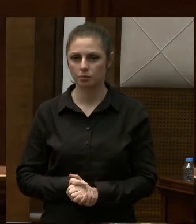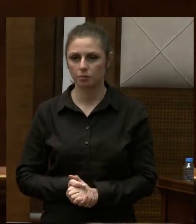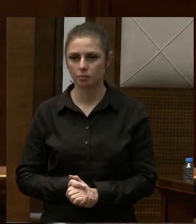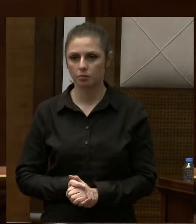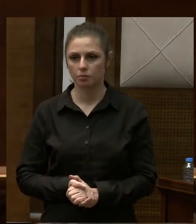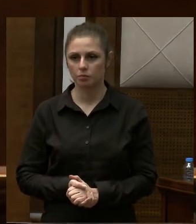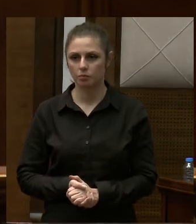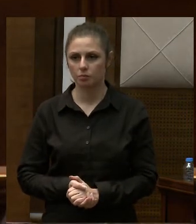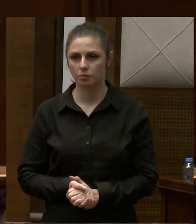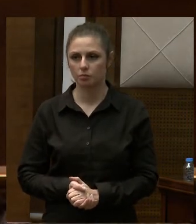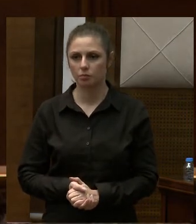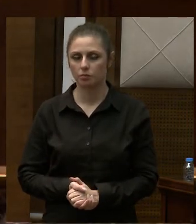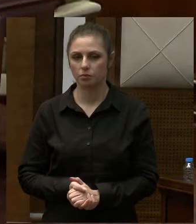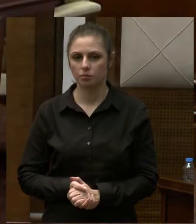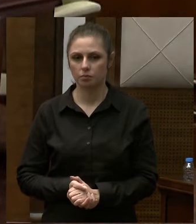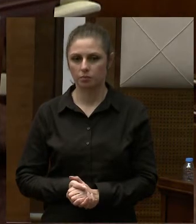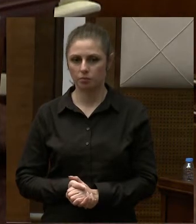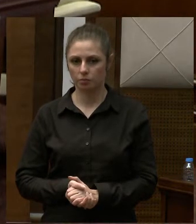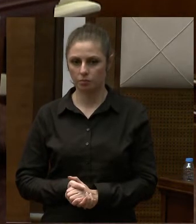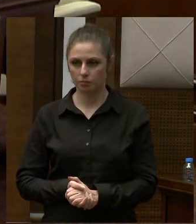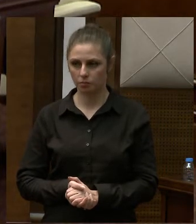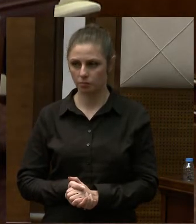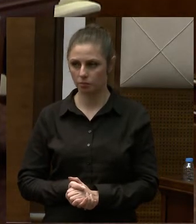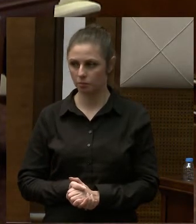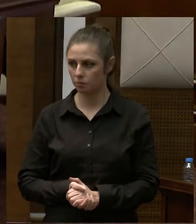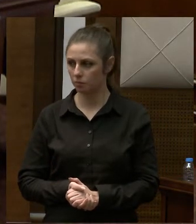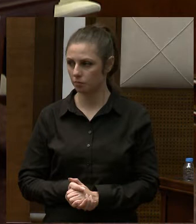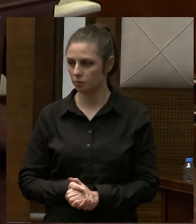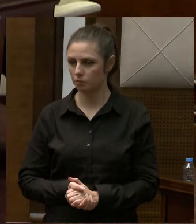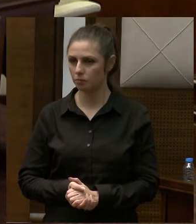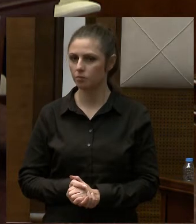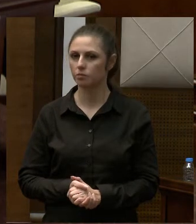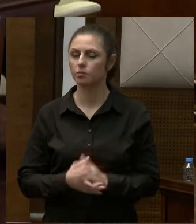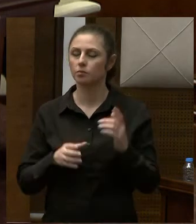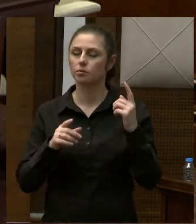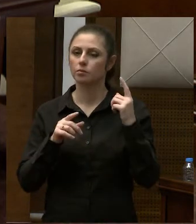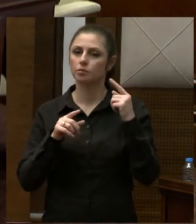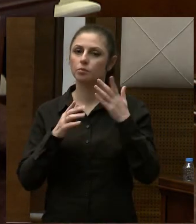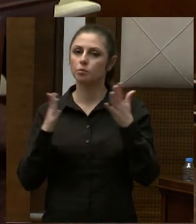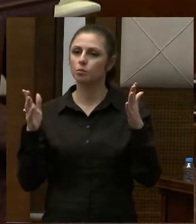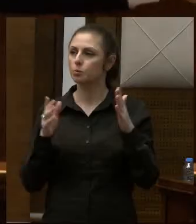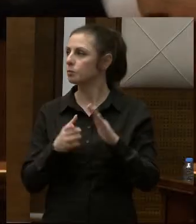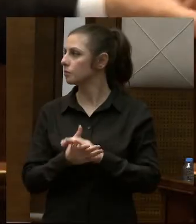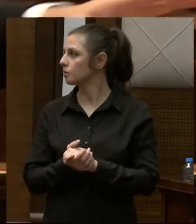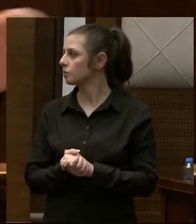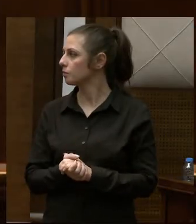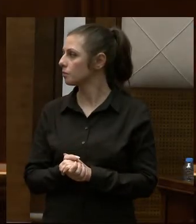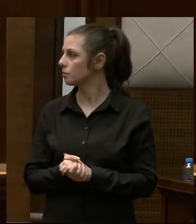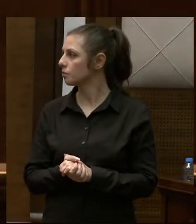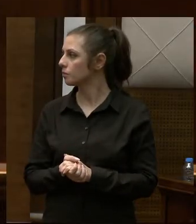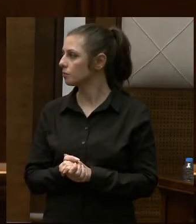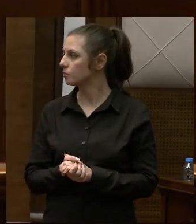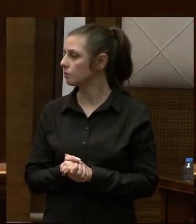arkadaşlar. Kabul edenler, etmeyenler oy çokluğuyla kabul edilmiştir. Ek gündem 2. Büyükçekmece... Ek gündemi okudunuz,